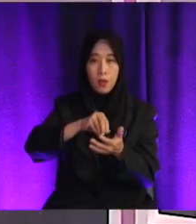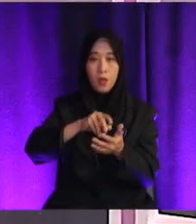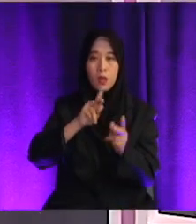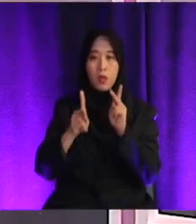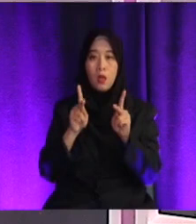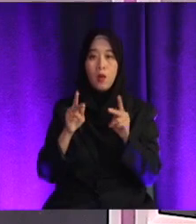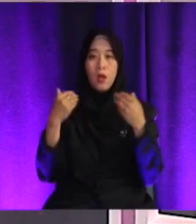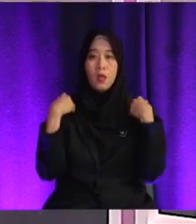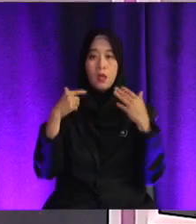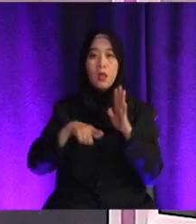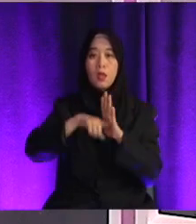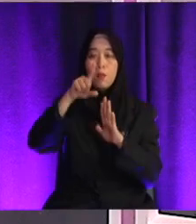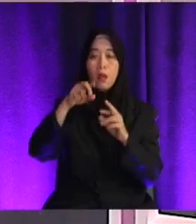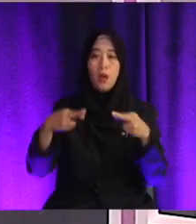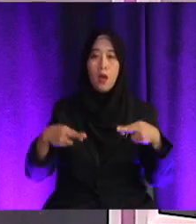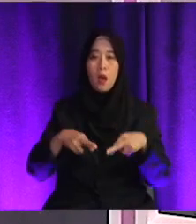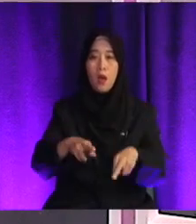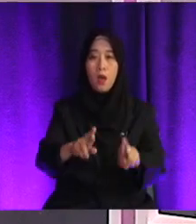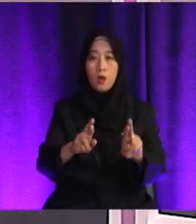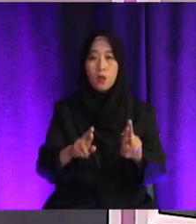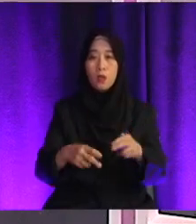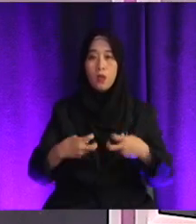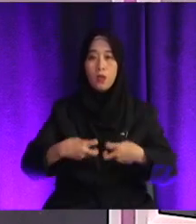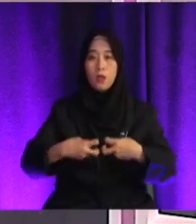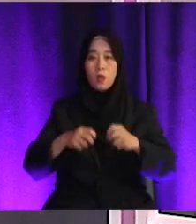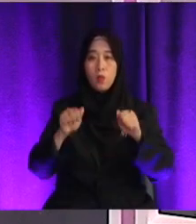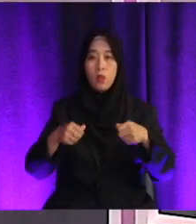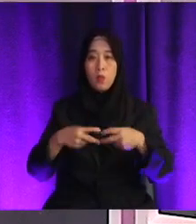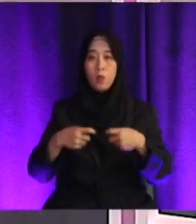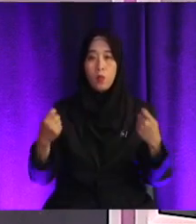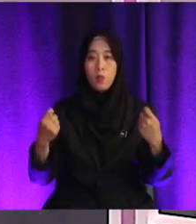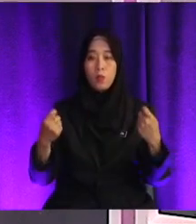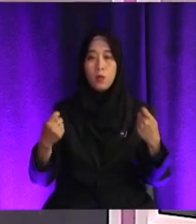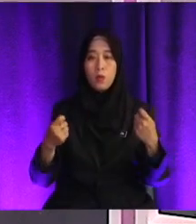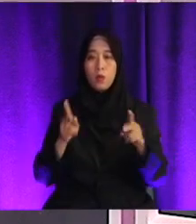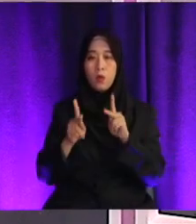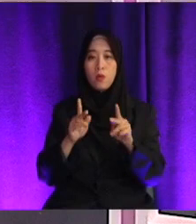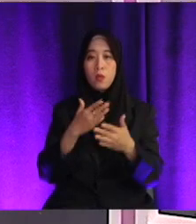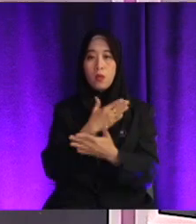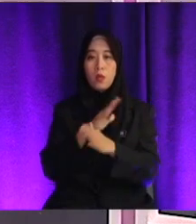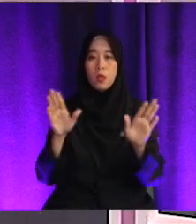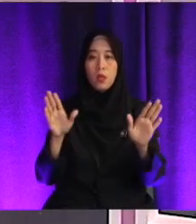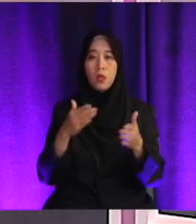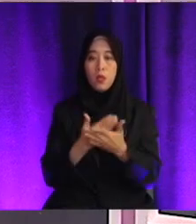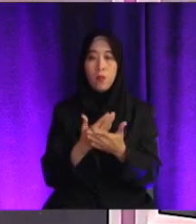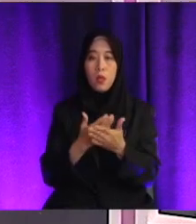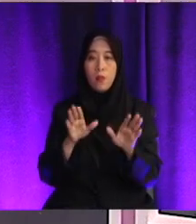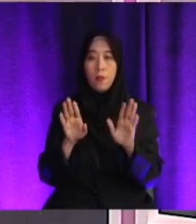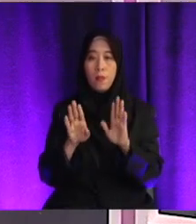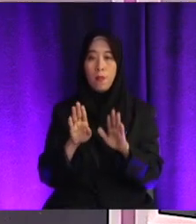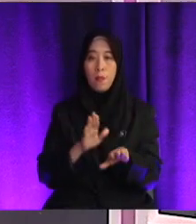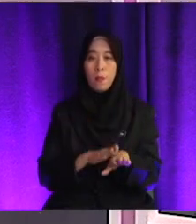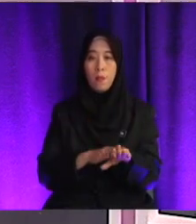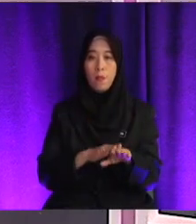kan, automatik dia akan memutuskan. Maksudnya arus elektrik itu tak sampai kepada komponen elektrik lah. Jadi barang-barang elektrik dekat rumah